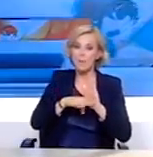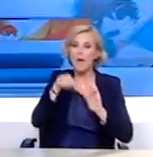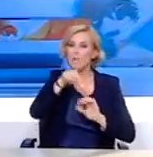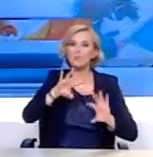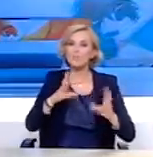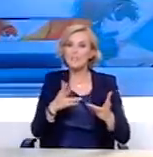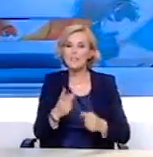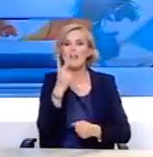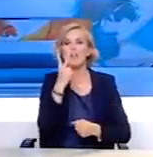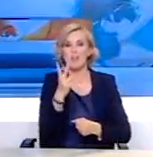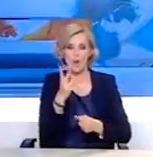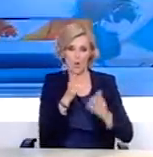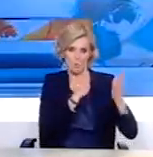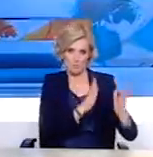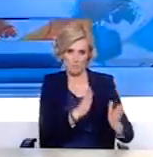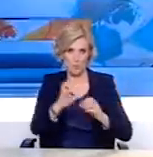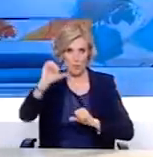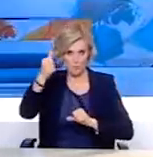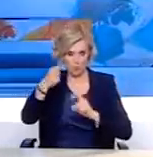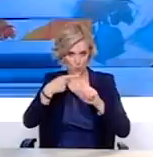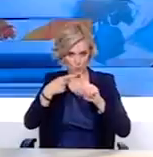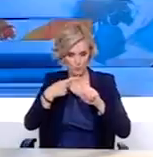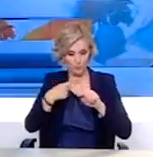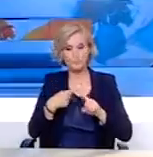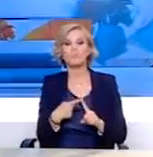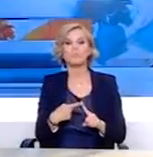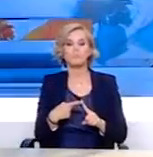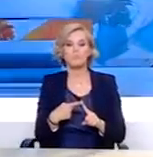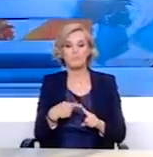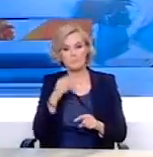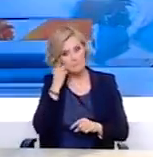αυτό χωρίζεται σε δύο φάσεις. Στην πρώτη φάση θα έχουμε